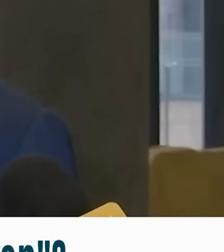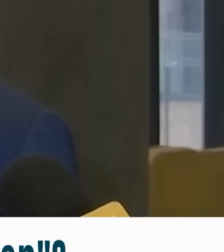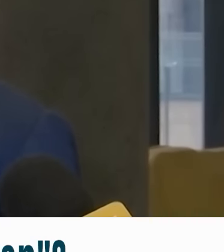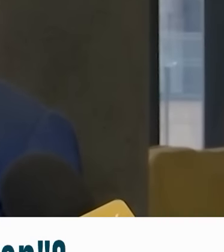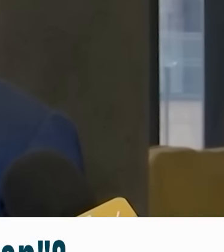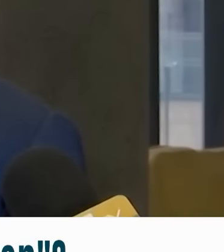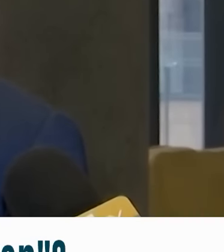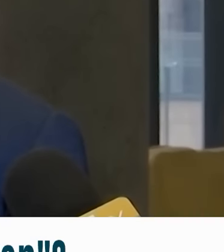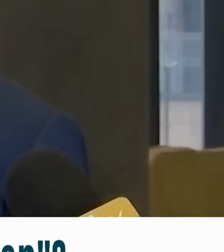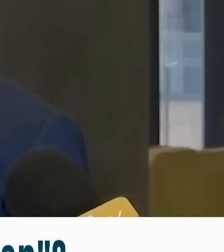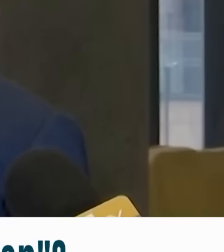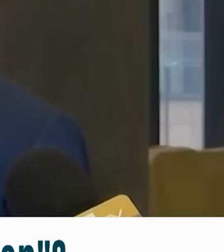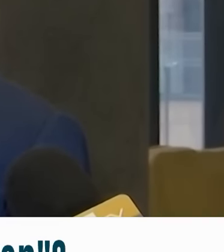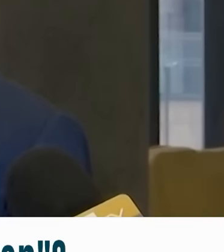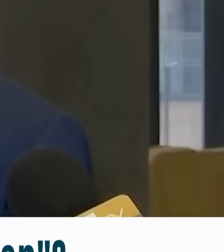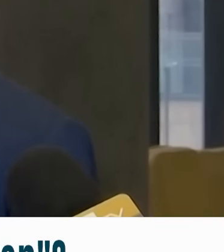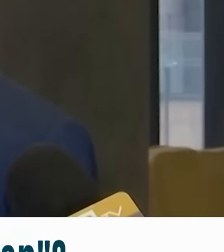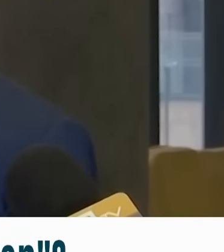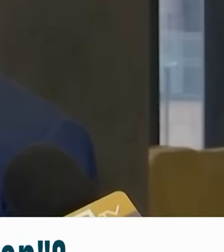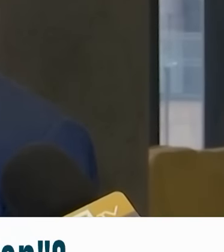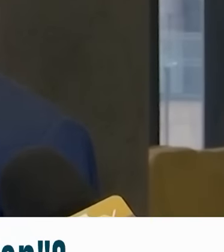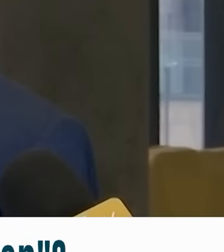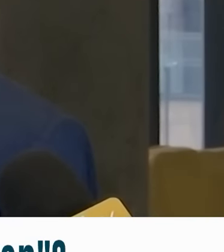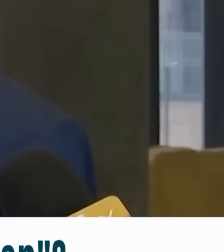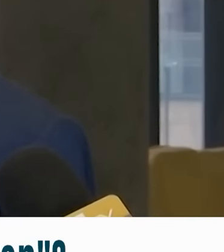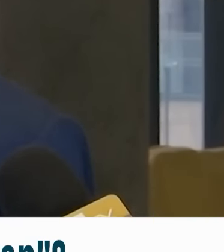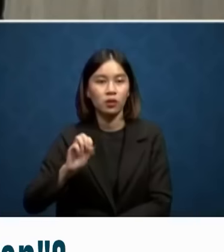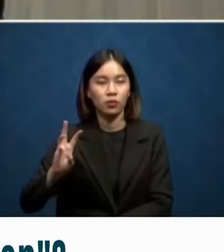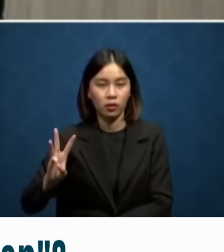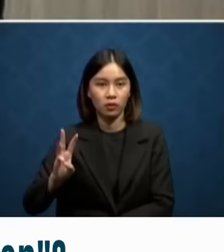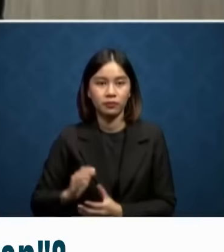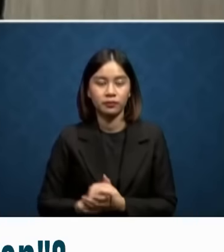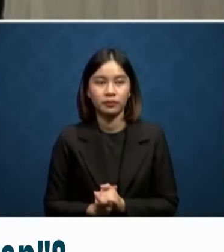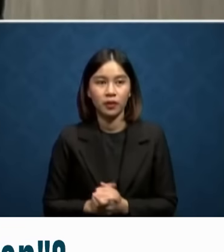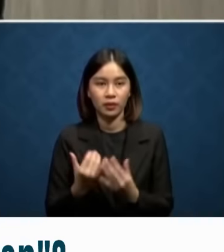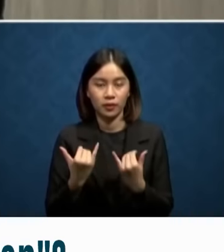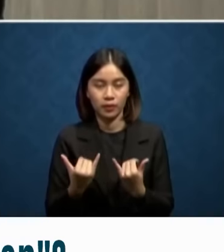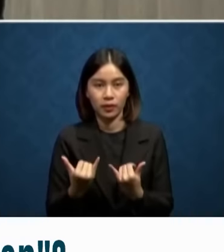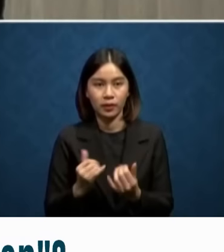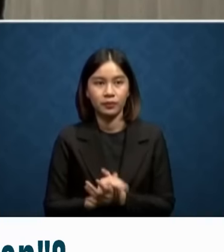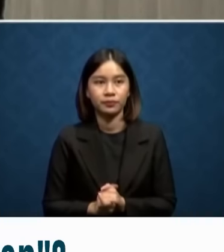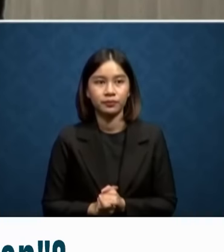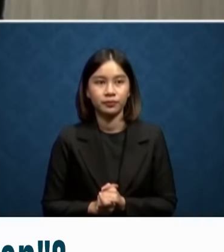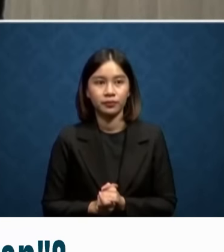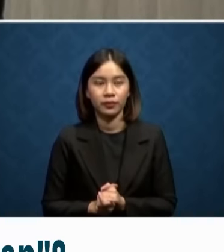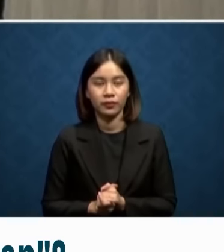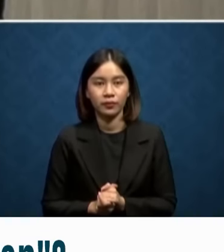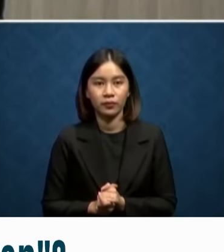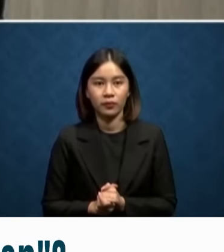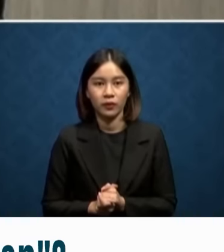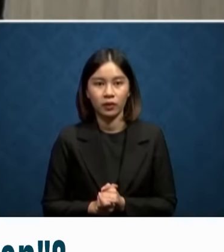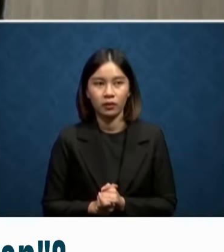ออกมาพูดท่านนะไม่มีมารยาทเพราะท่านนะยังไม่ได้เป็นสว. โอ้โหนี่พลิกยกสวนไปเลยนะ คือเดือด ซัดกันข